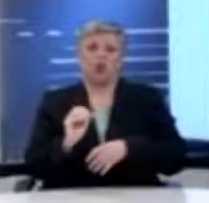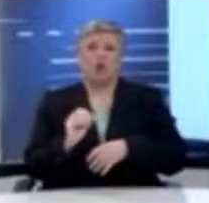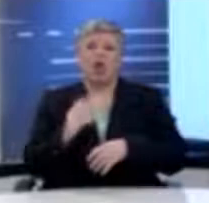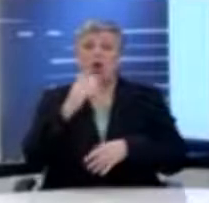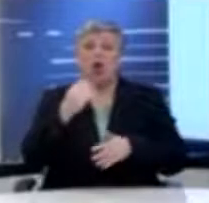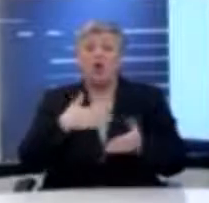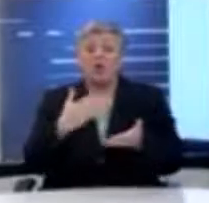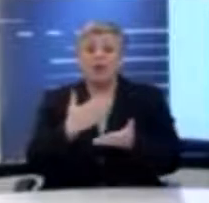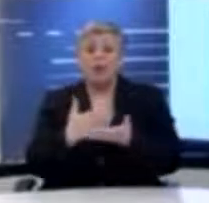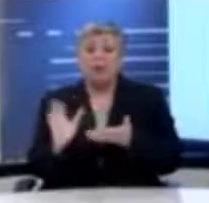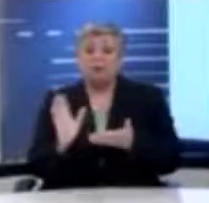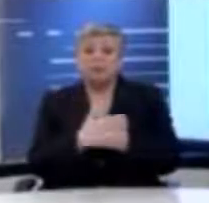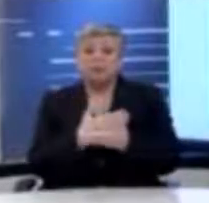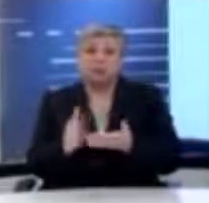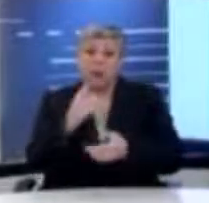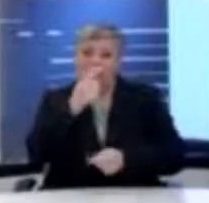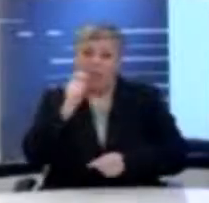Στάρι.